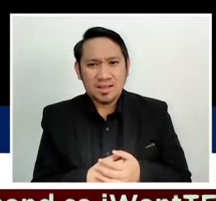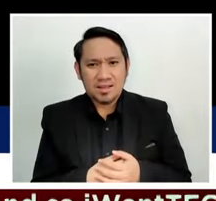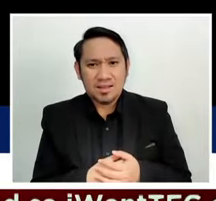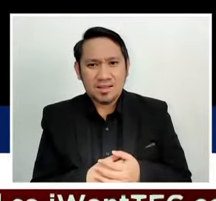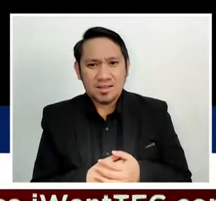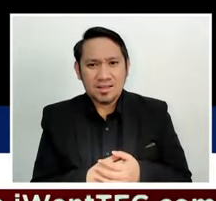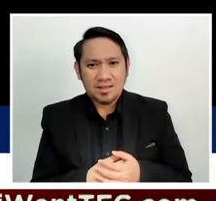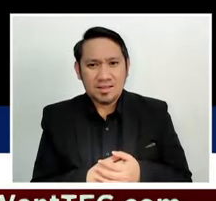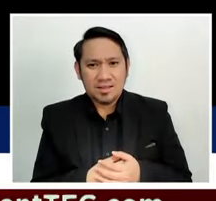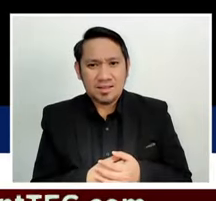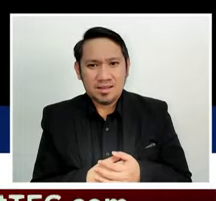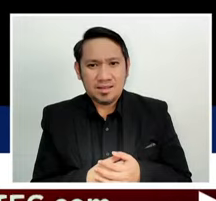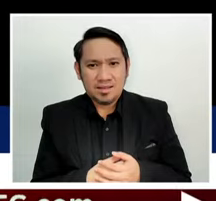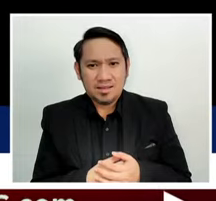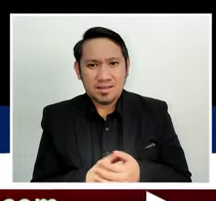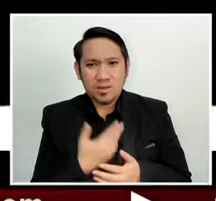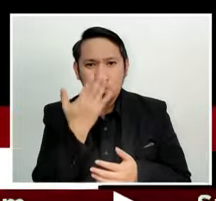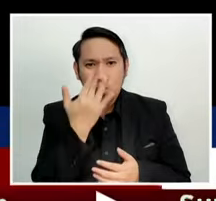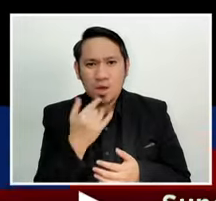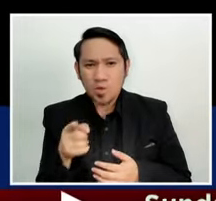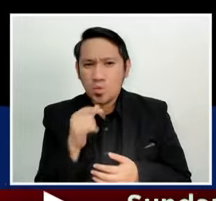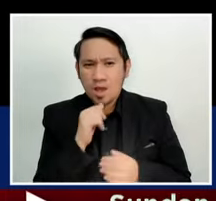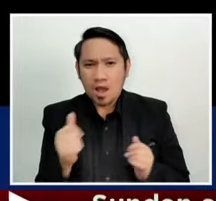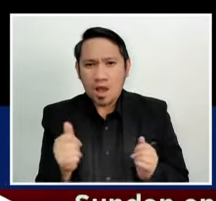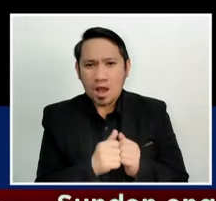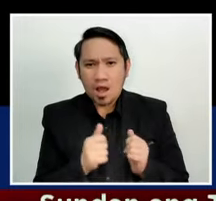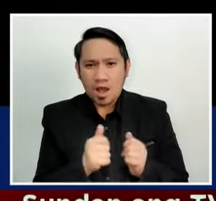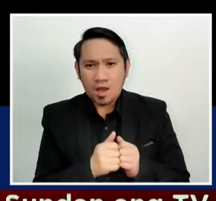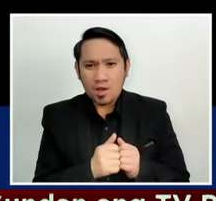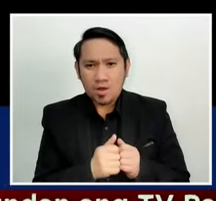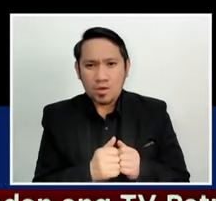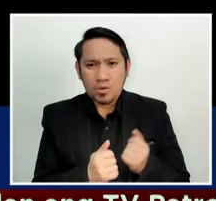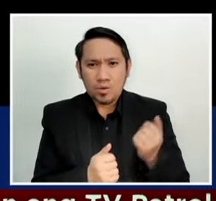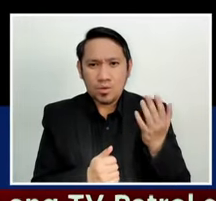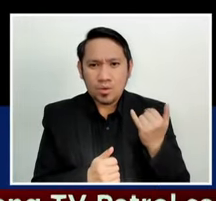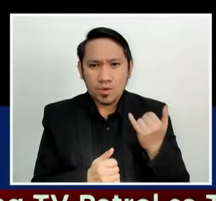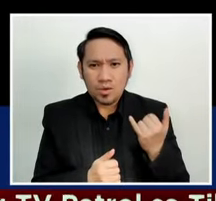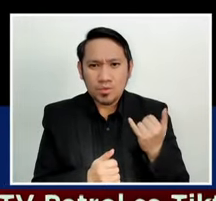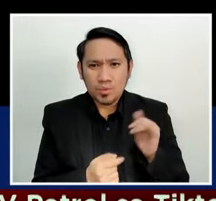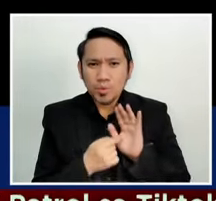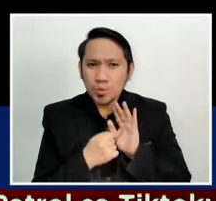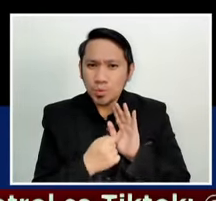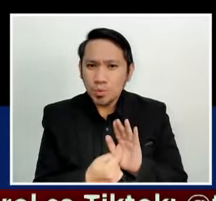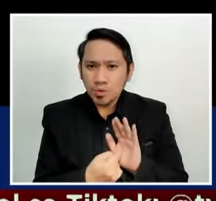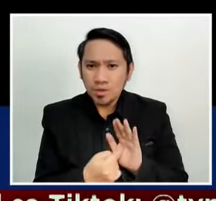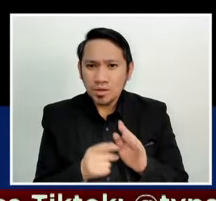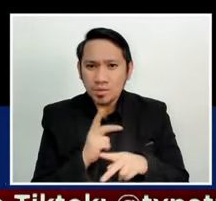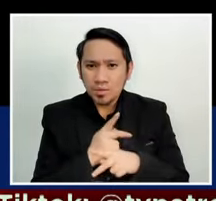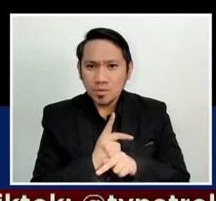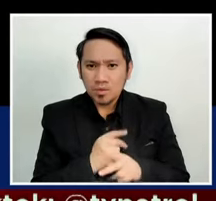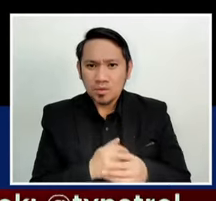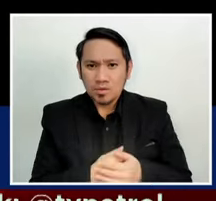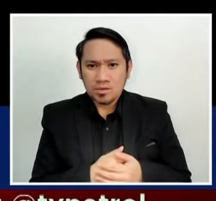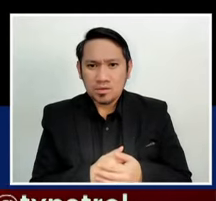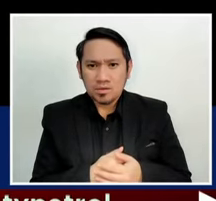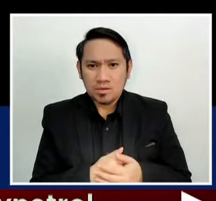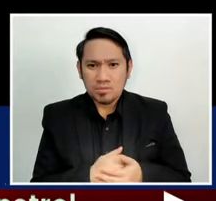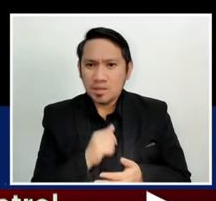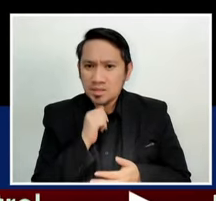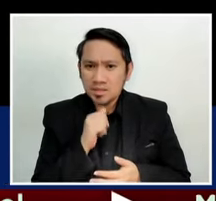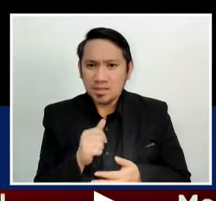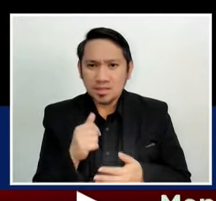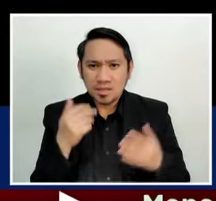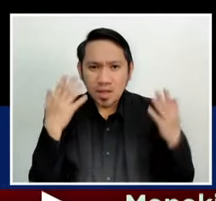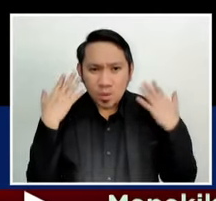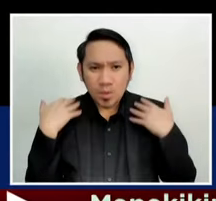Kaya naman pala, hindi niyo ako sinami eh. Bakit ganun? Pinakita mo sa production? Bayan, di na humaba yung buhok